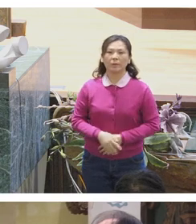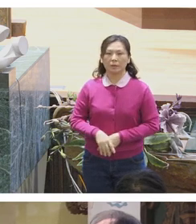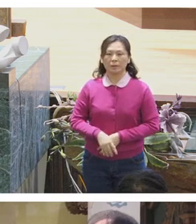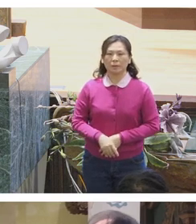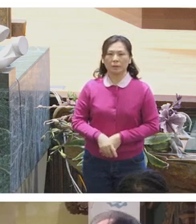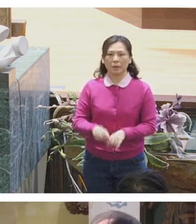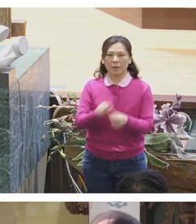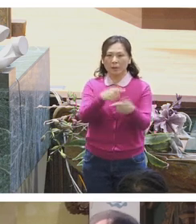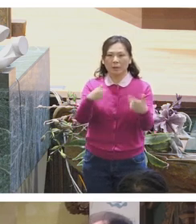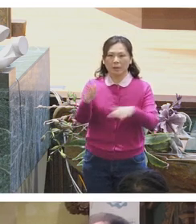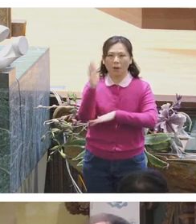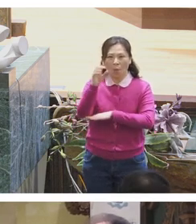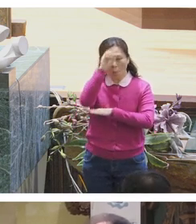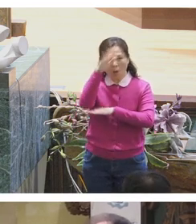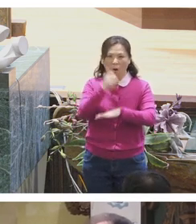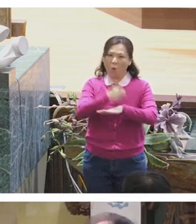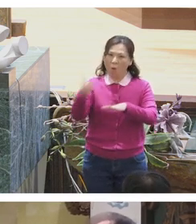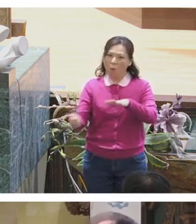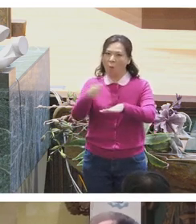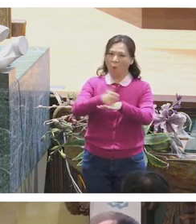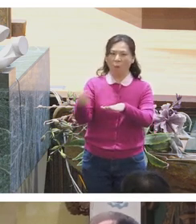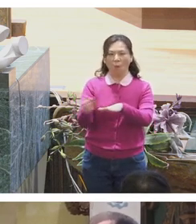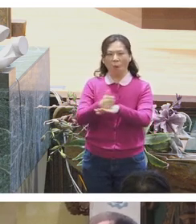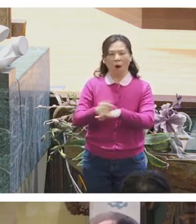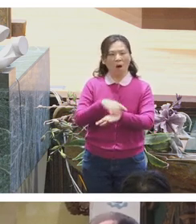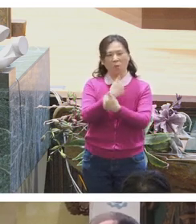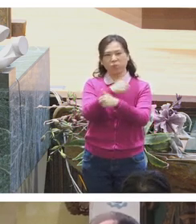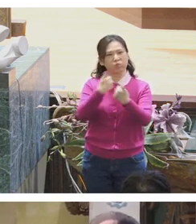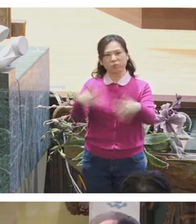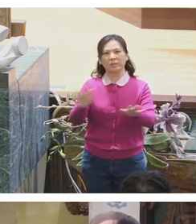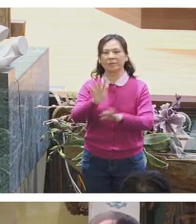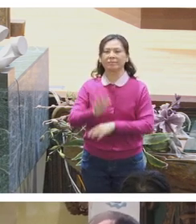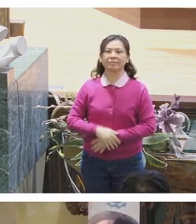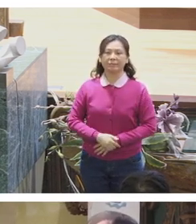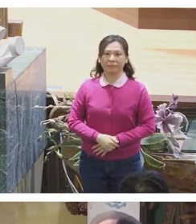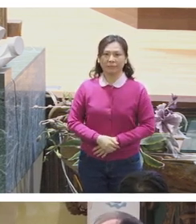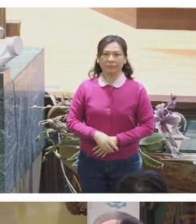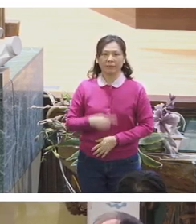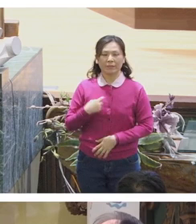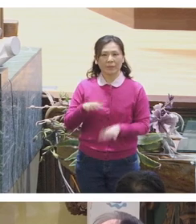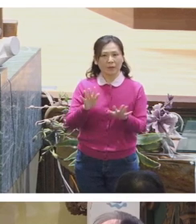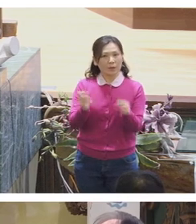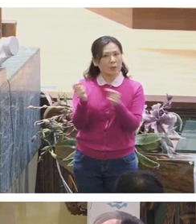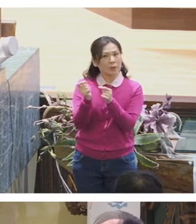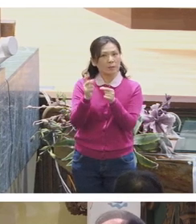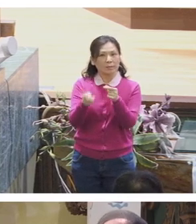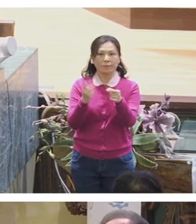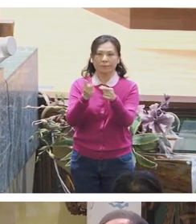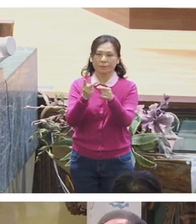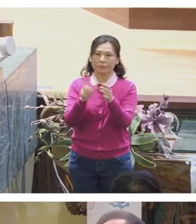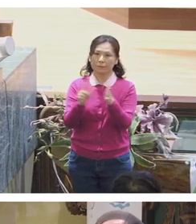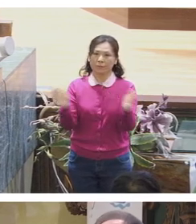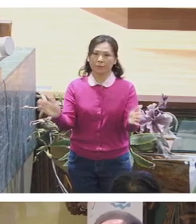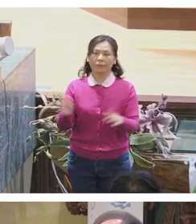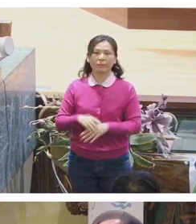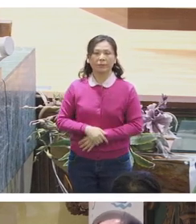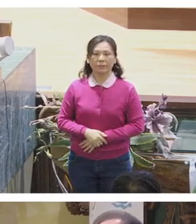各种政党，我必须告诉各位，这两年来我们的